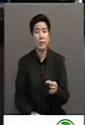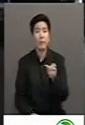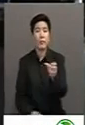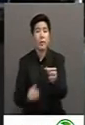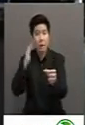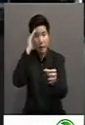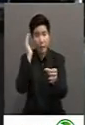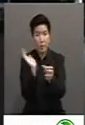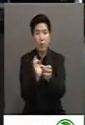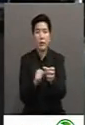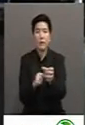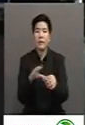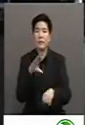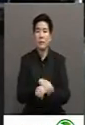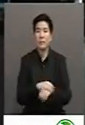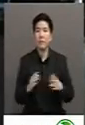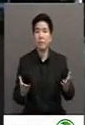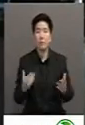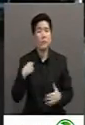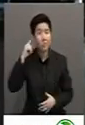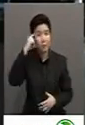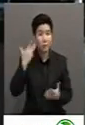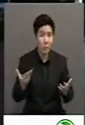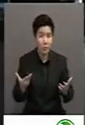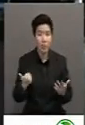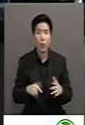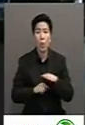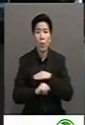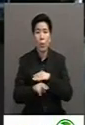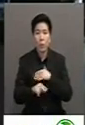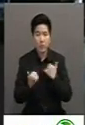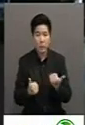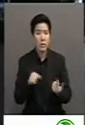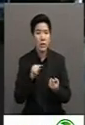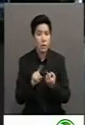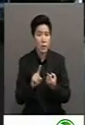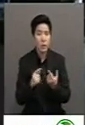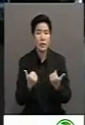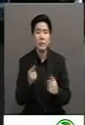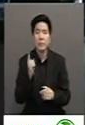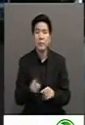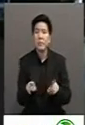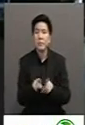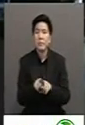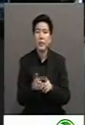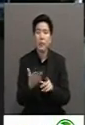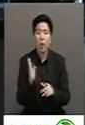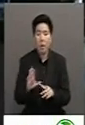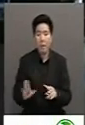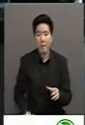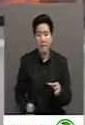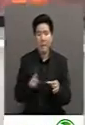าตำรวจนะครับเขาอาจจะไม่โดนจับก็ได้ใครจะรู้นะครับแล้วโฆษณาชิ้นนี้เนี่ยเป็นของเขาบอกว่าโฆษณาชิ้นนี้ของ